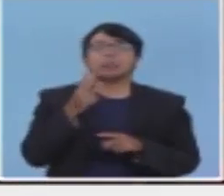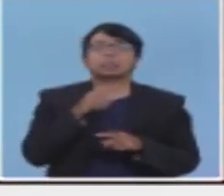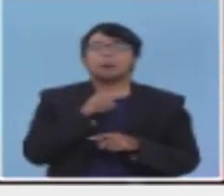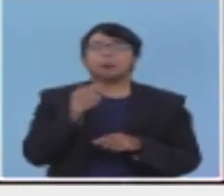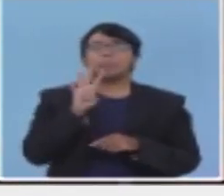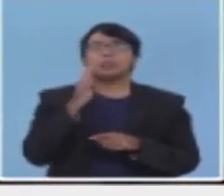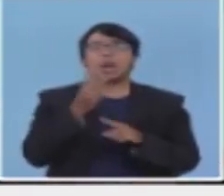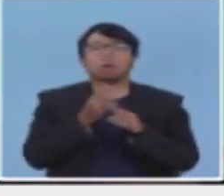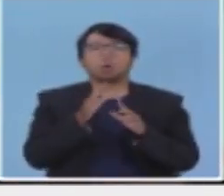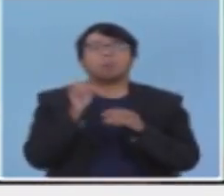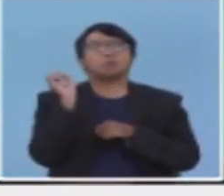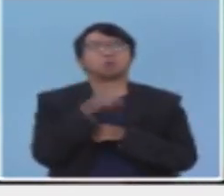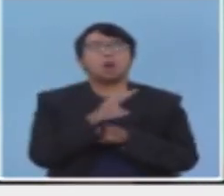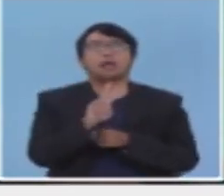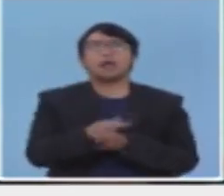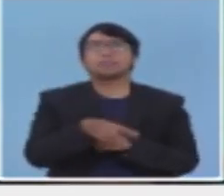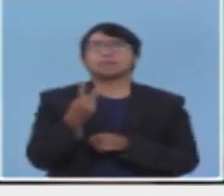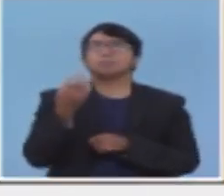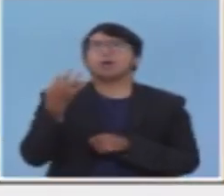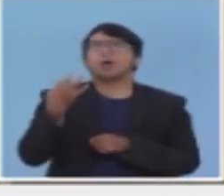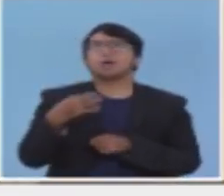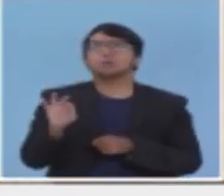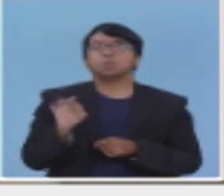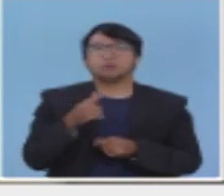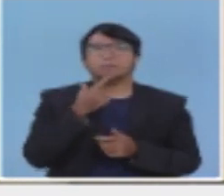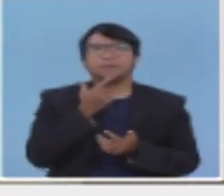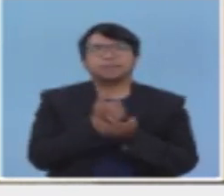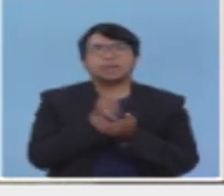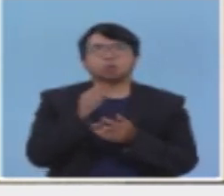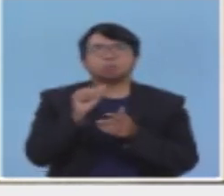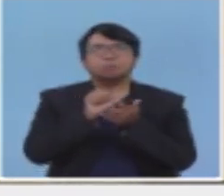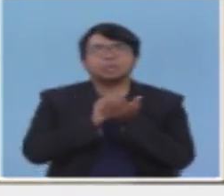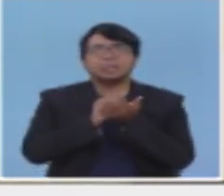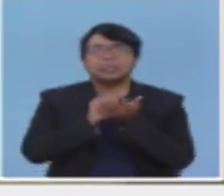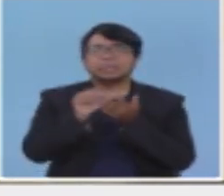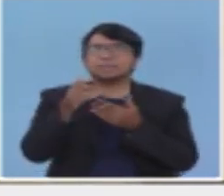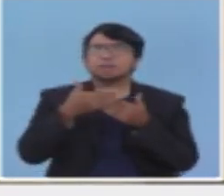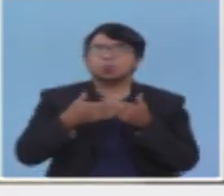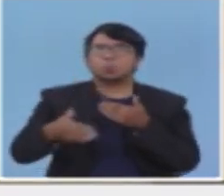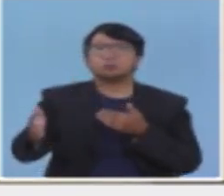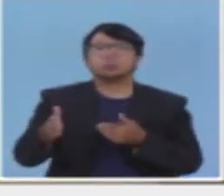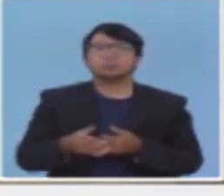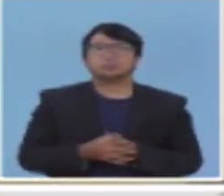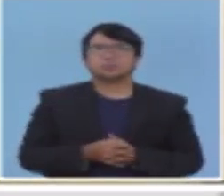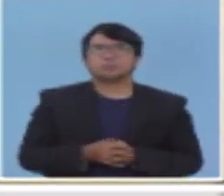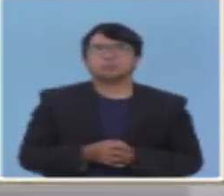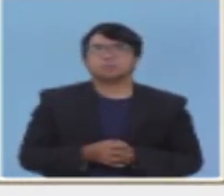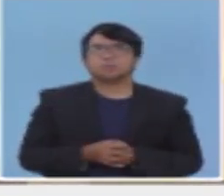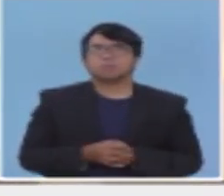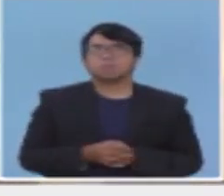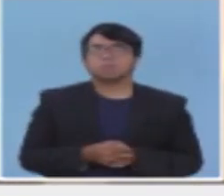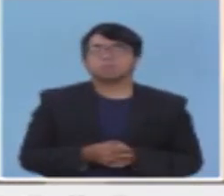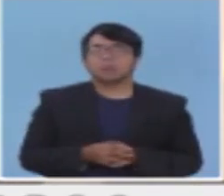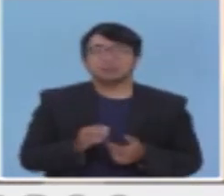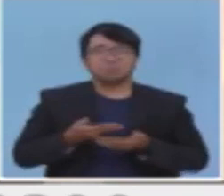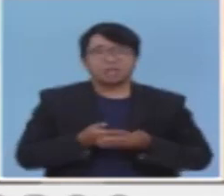dipastikan kebersihan dari face shield itu sendiri. Baik, Dok. Nah, mungkin selain bayi yang juga jadi perhatian atau